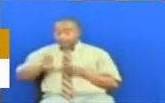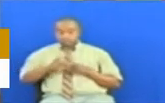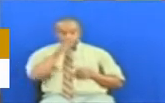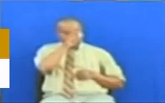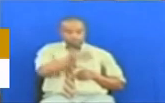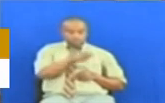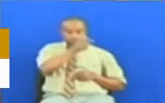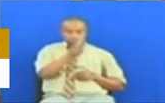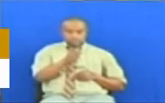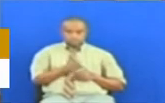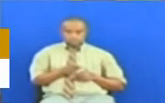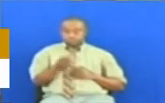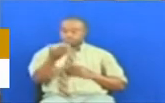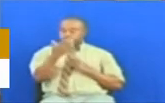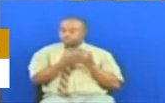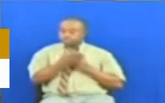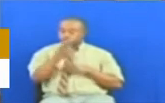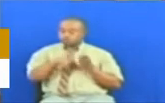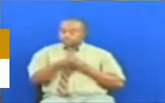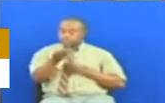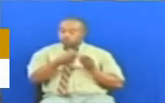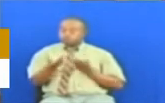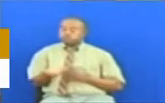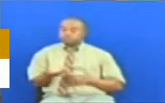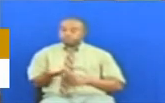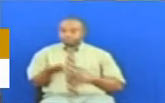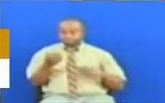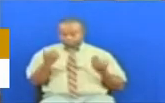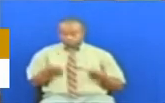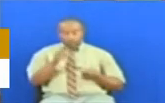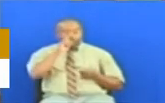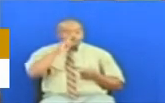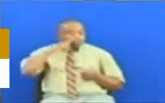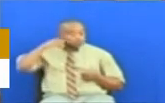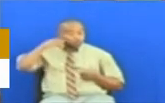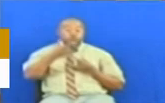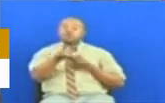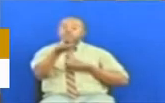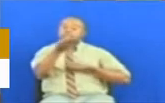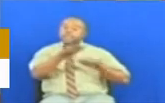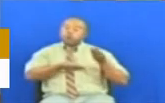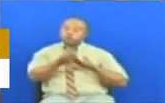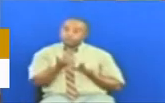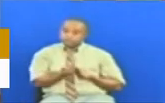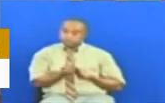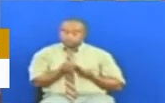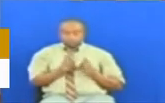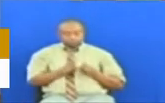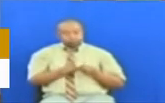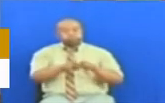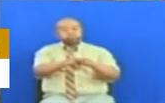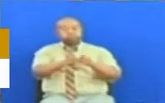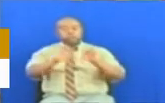kwa ajili ya nchi yetu kuweza kuingia sasa katika ule uchumi wa blue economy na kuweza kwenda sambamba na dunia. Lakini vile